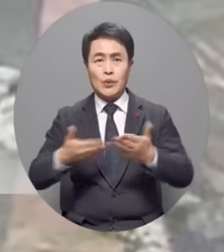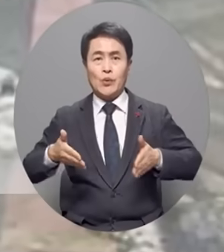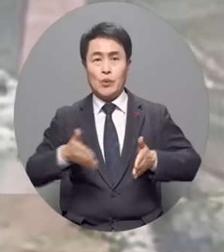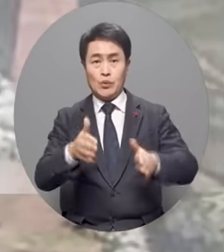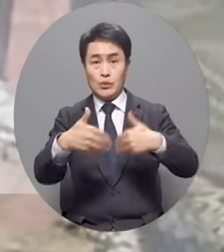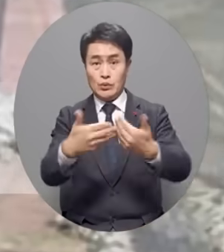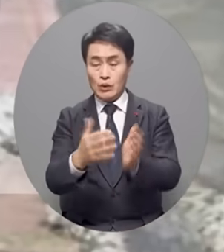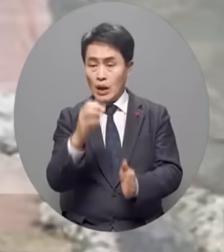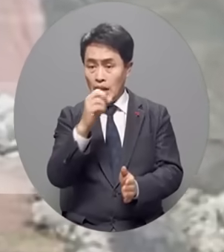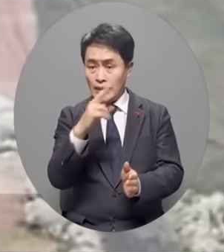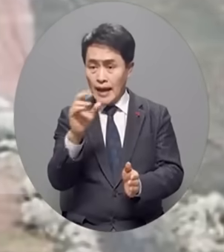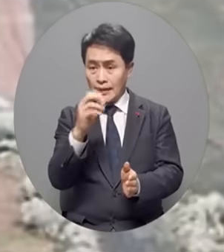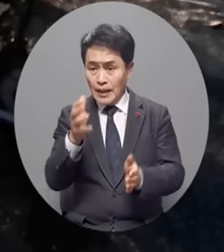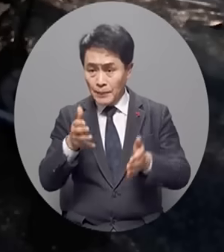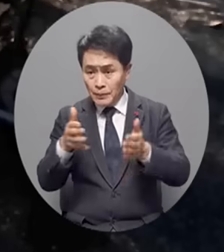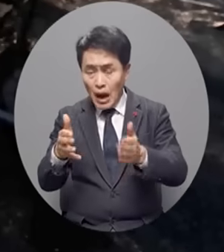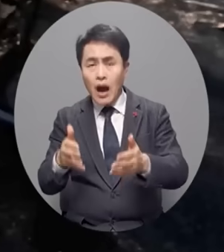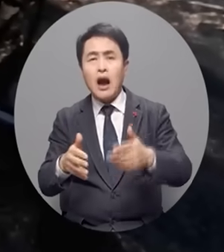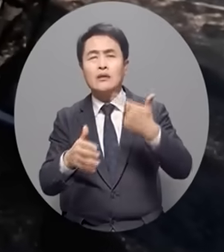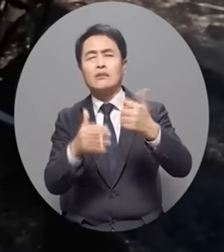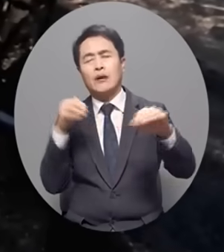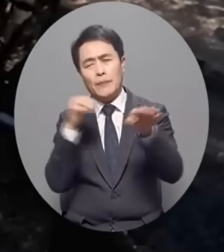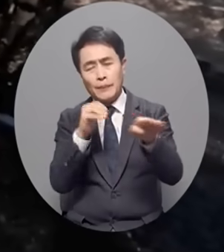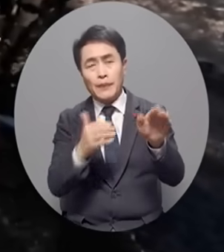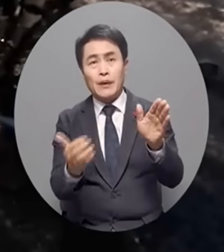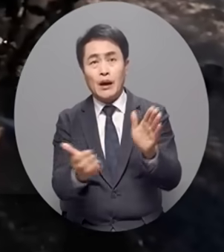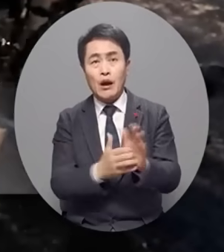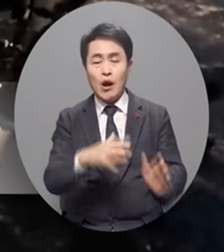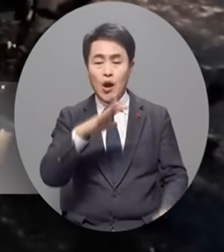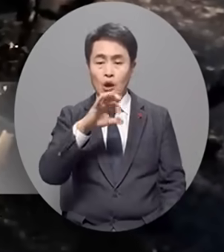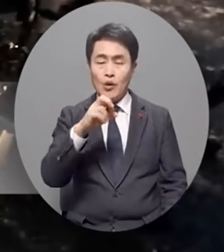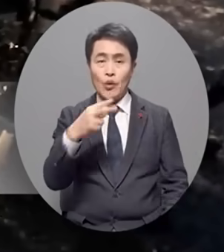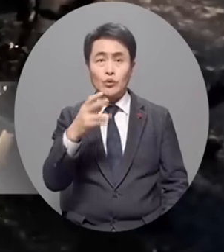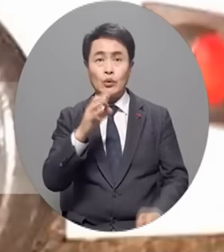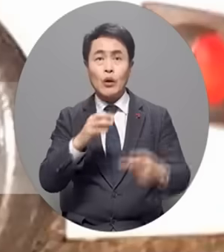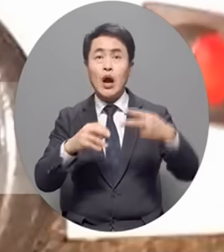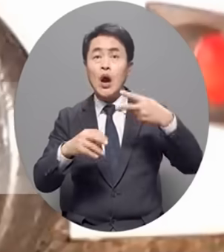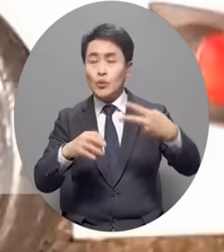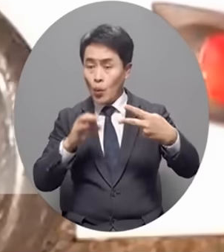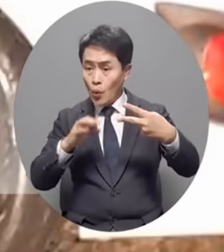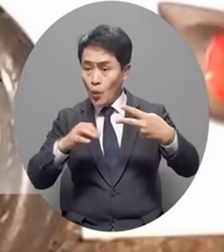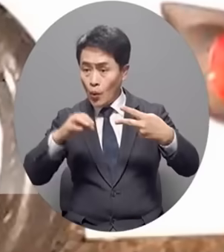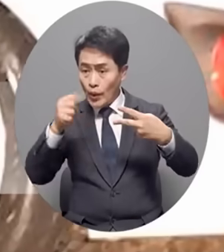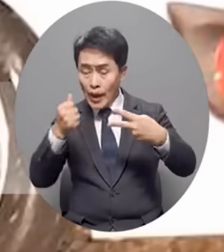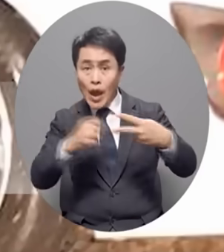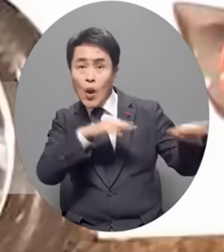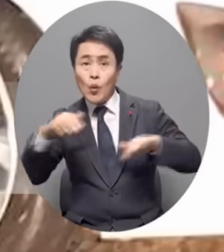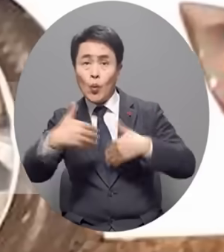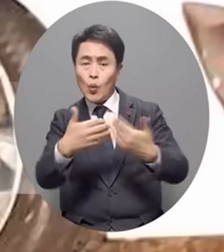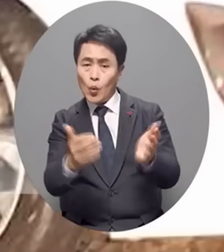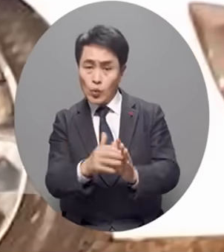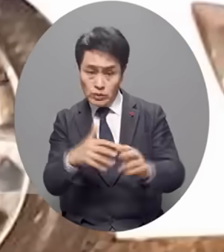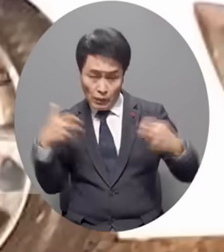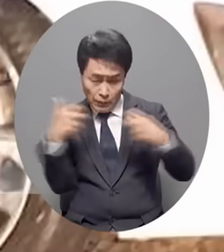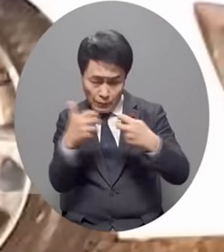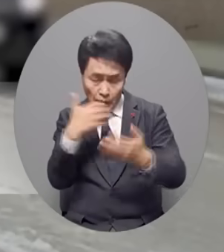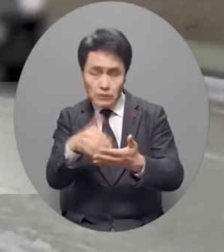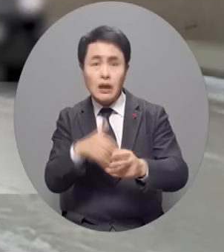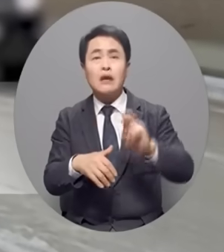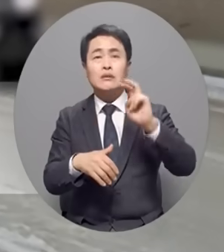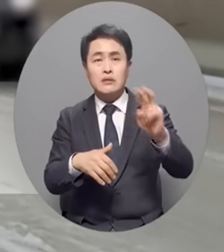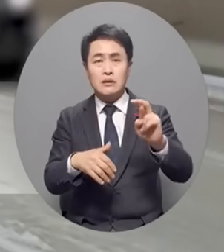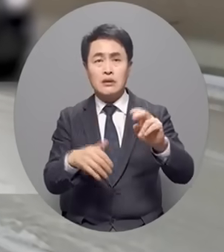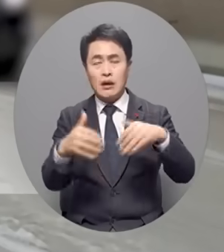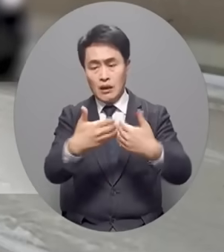5대가 연쇄 추돌하기로 했습니다. 영동고속도로와 동해고속도로에서는 오늘 20여 건의 교통사고가 발생해